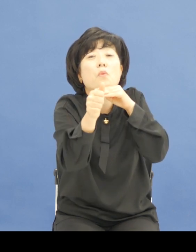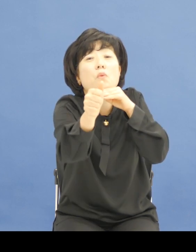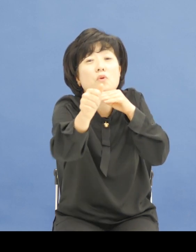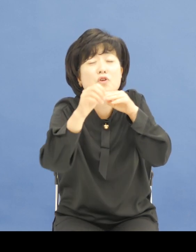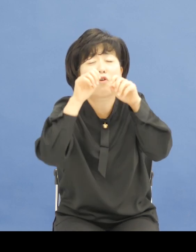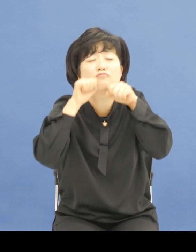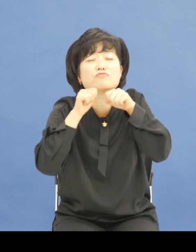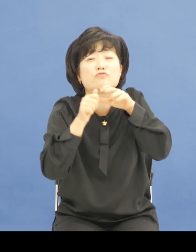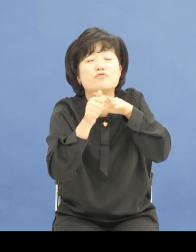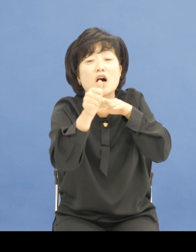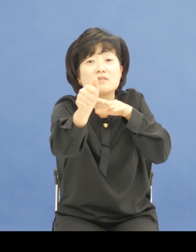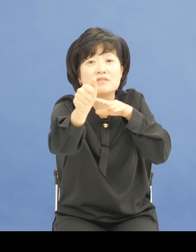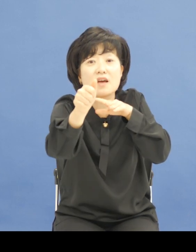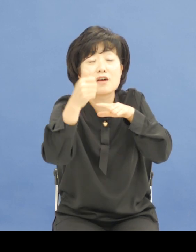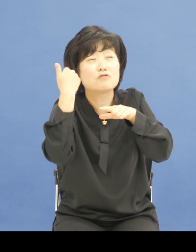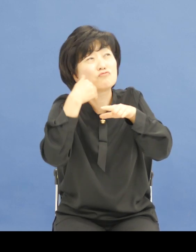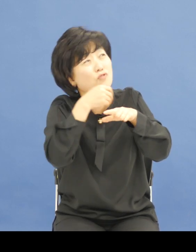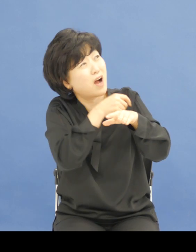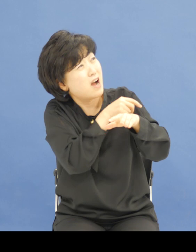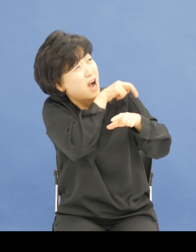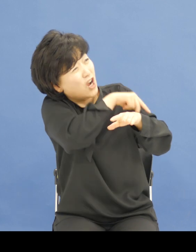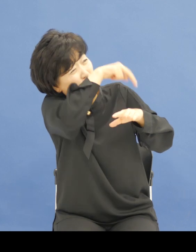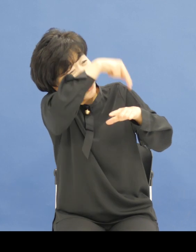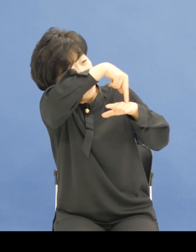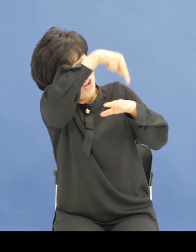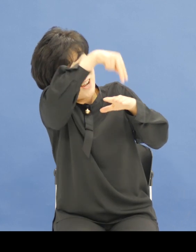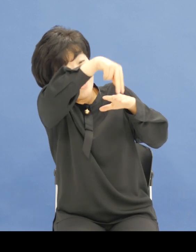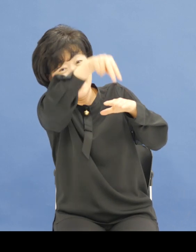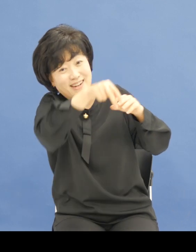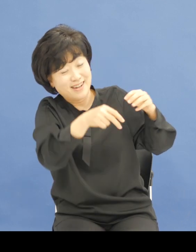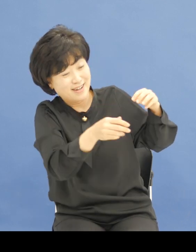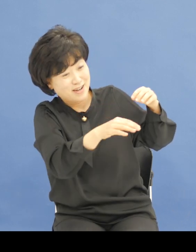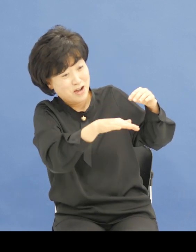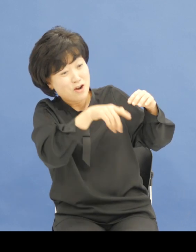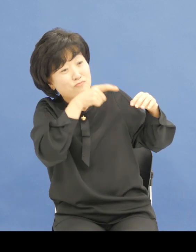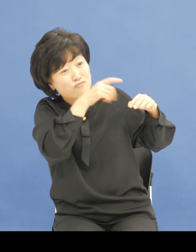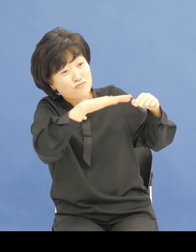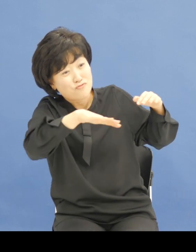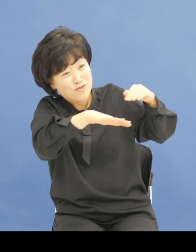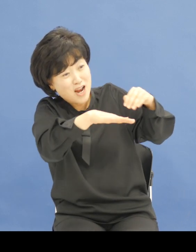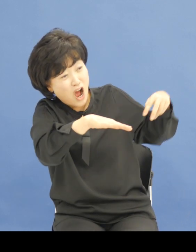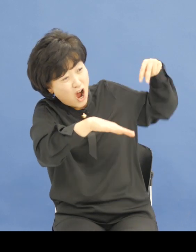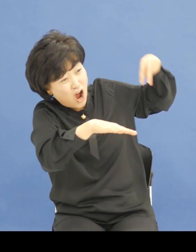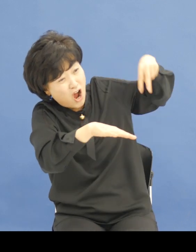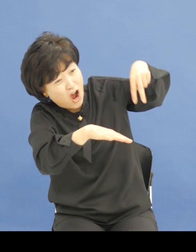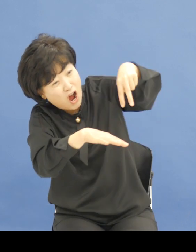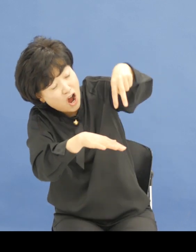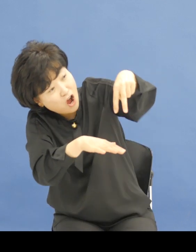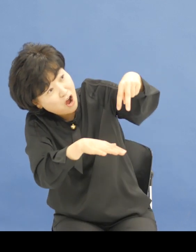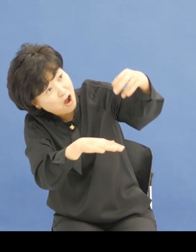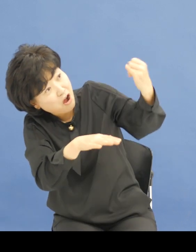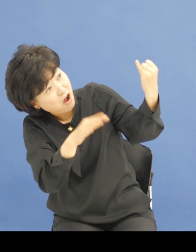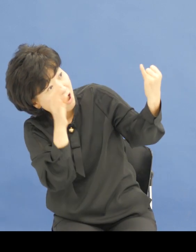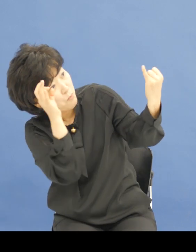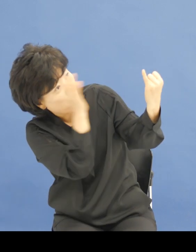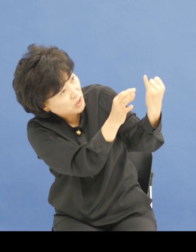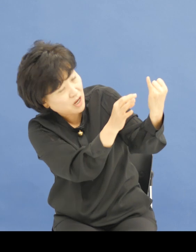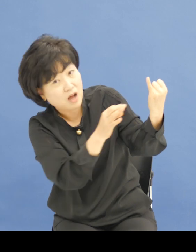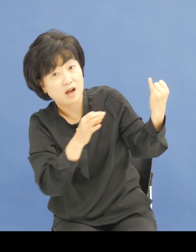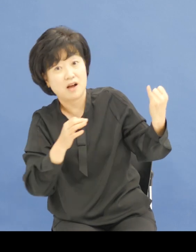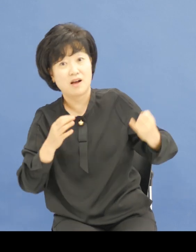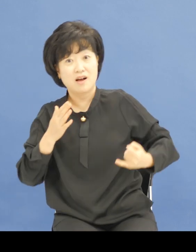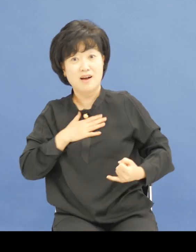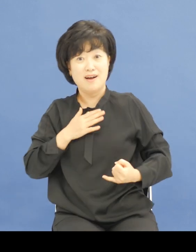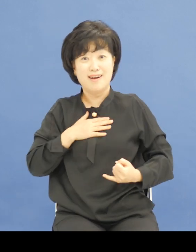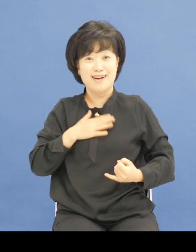이제 우리 각시가 뛰어가더래. 무르위로. 그래가지고 그렇게 창피하더래. 저는 죄가